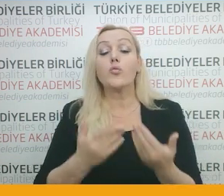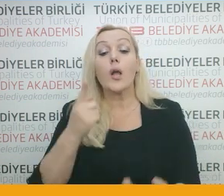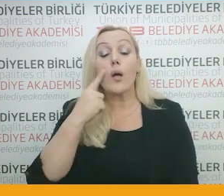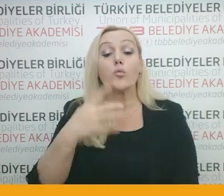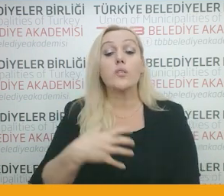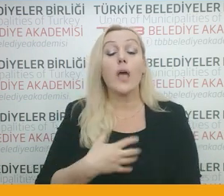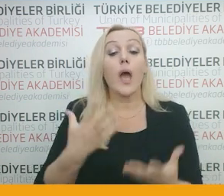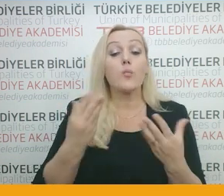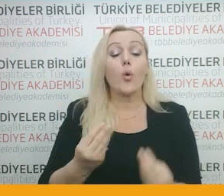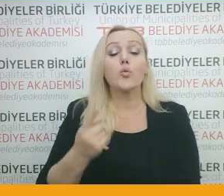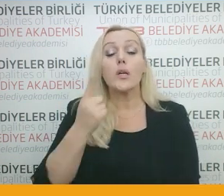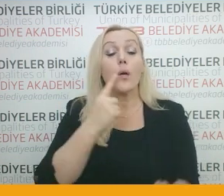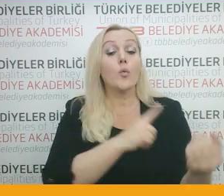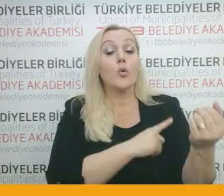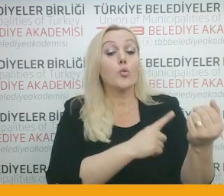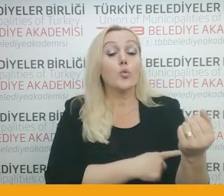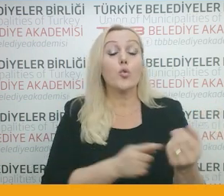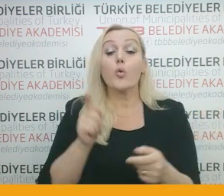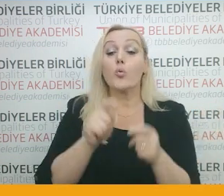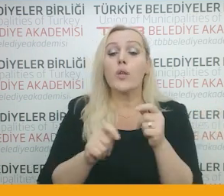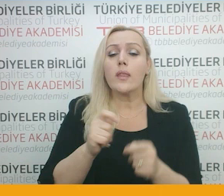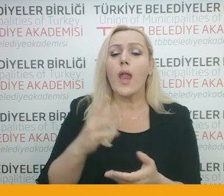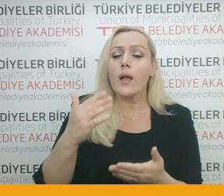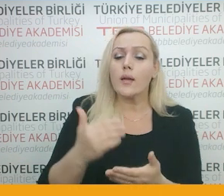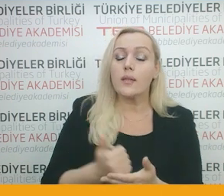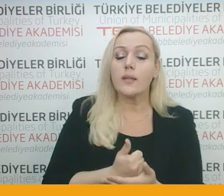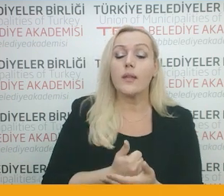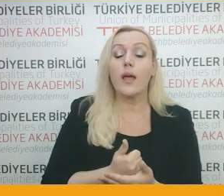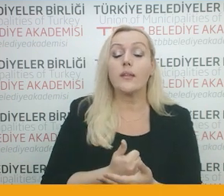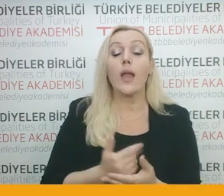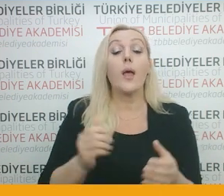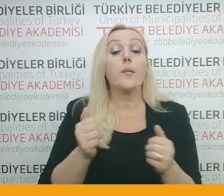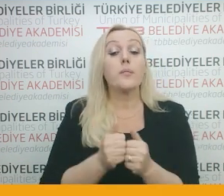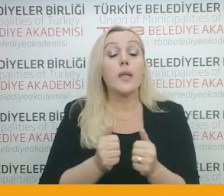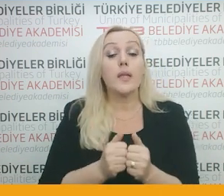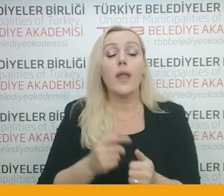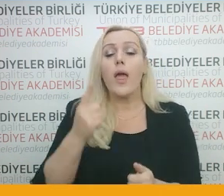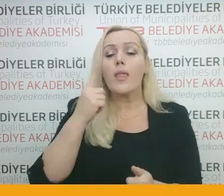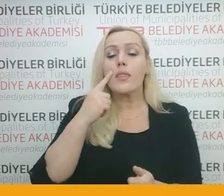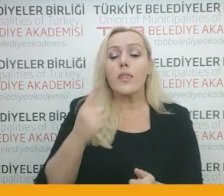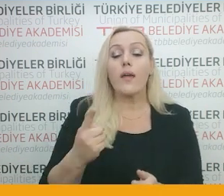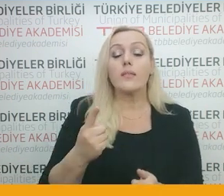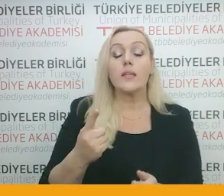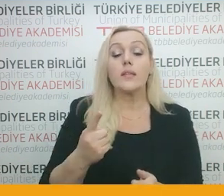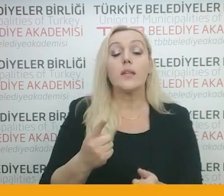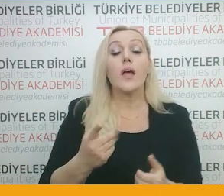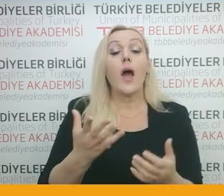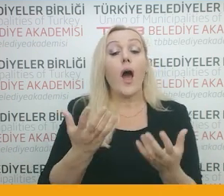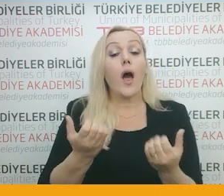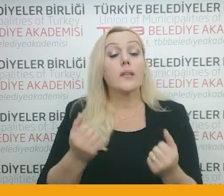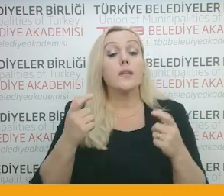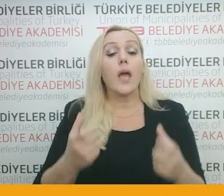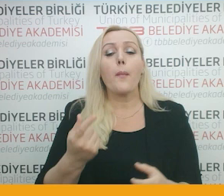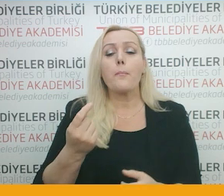ve kamu gücü kullanılarak elde edilen gelirler, taşınır ve taşınmazlar ile devletin hüküm ve tasarrufu altındaki yerler,